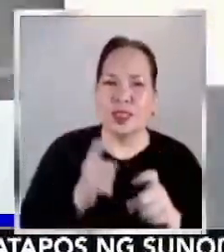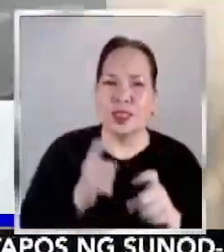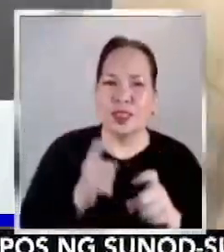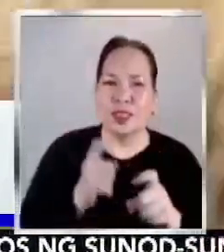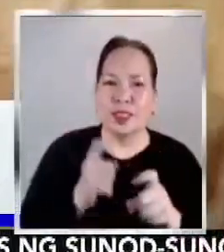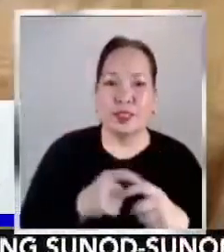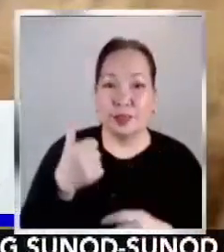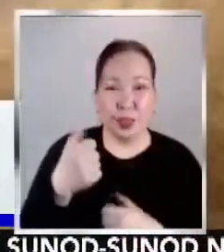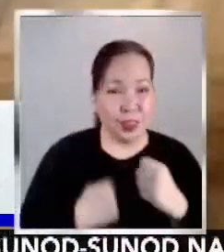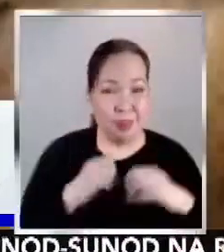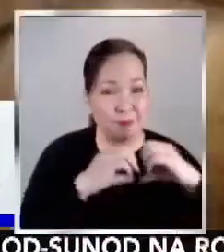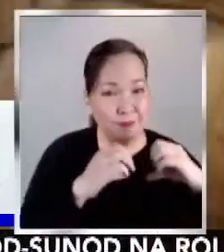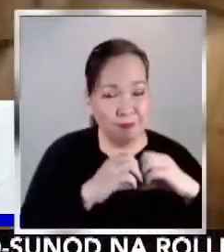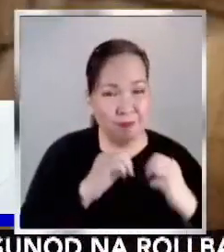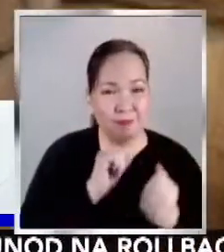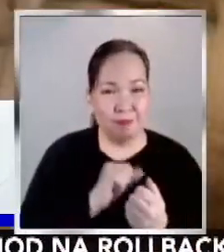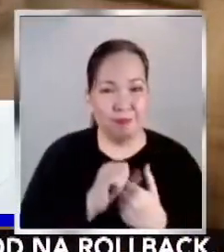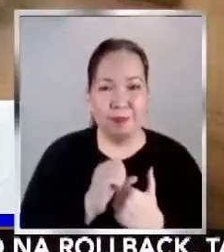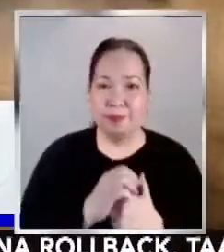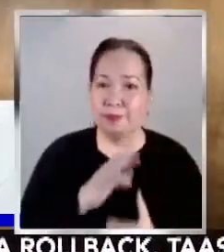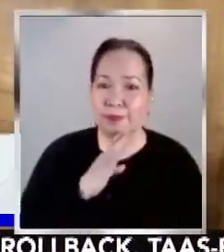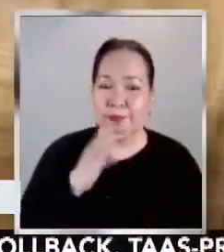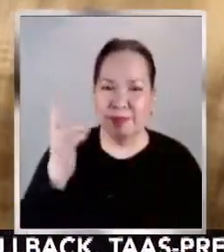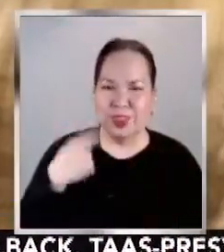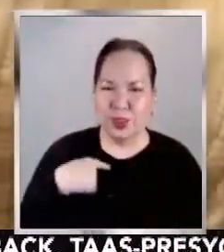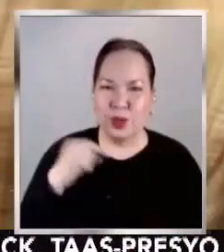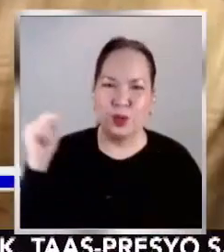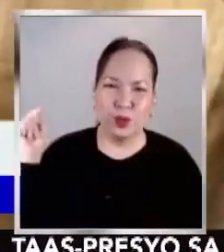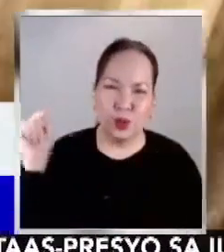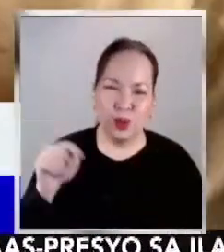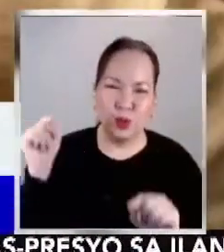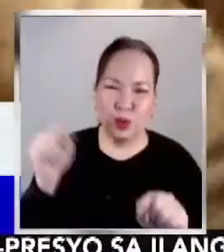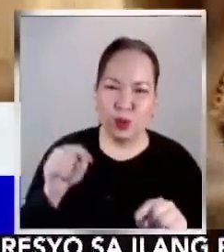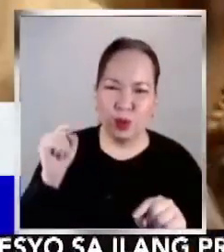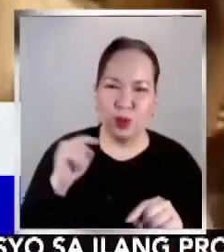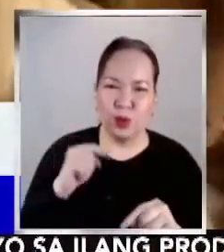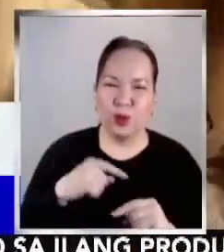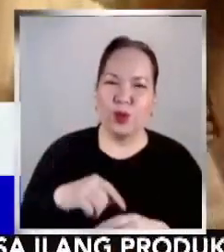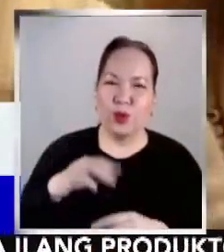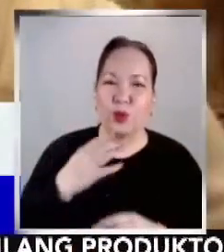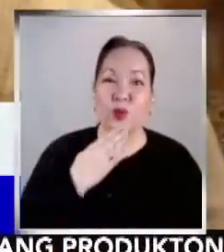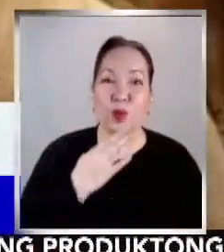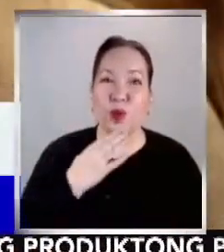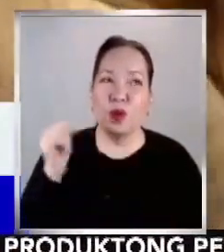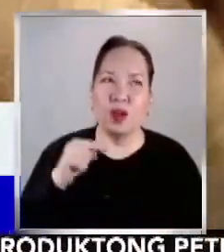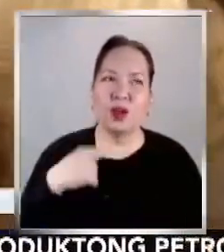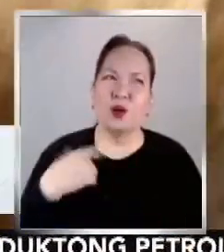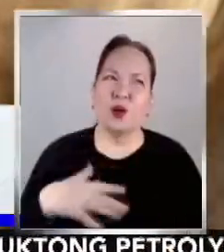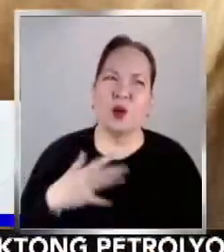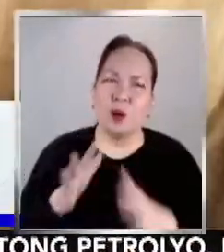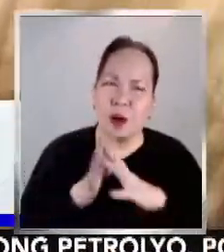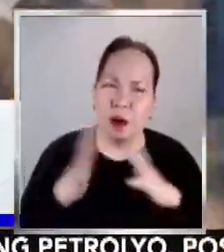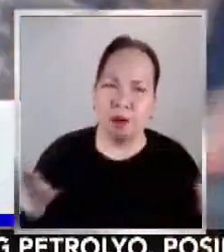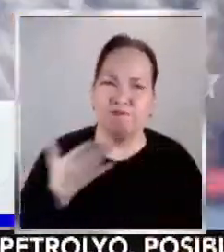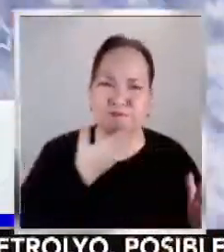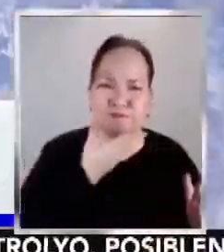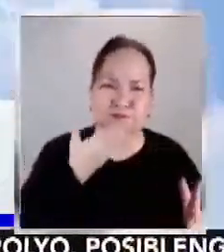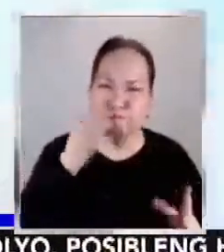Network. Sabi ko nga, babalik-balik talaga ako sa Bacolod kasi grabe yung pagmamahal at laging warm yung welcome sa amin